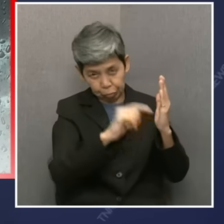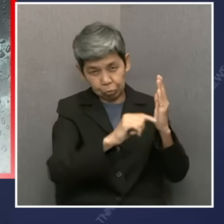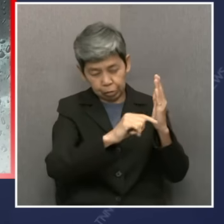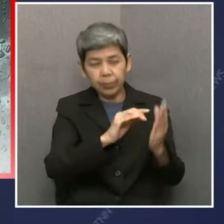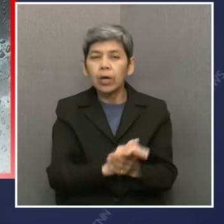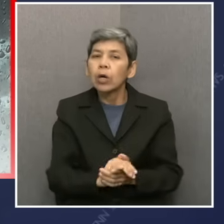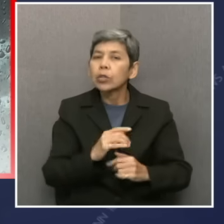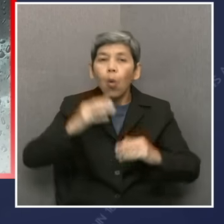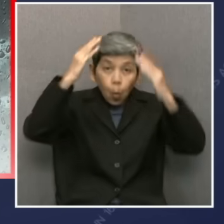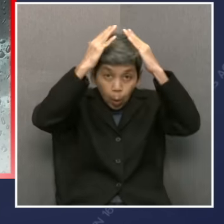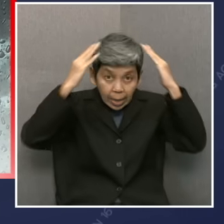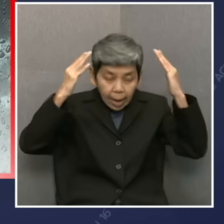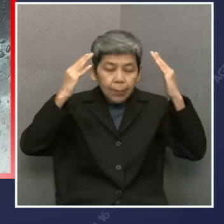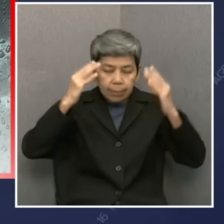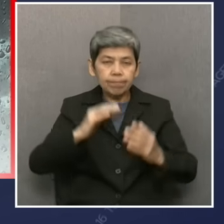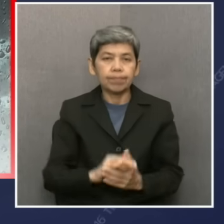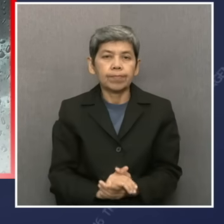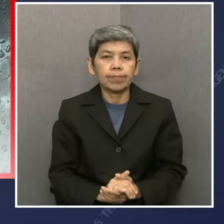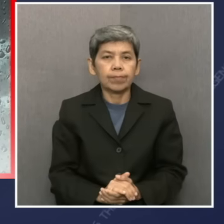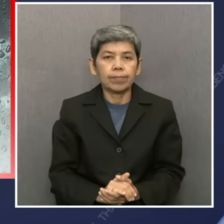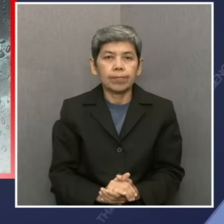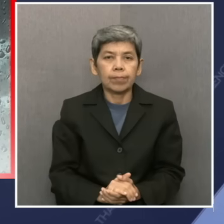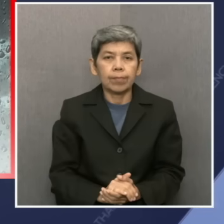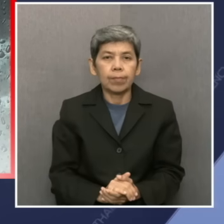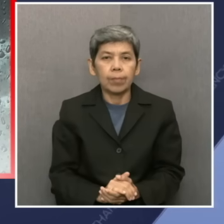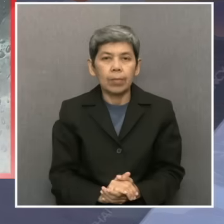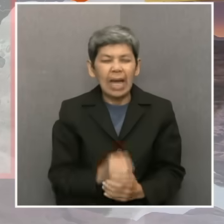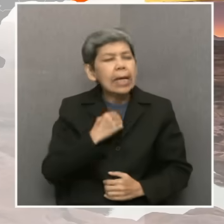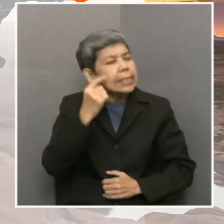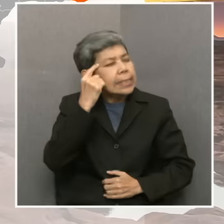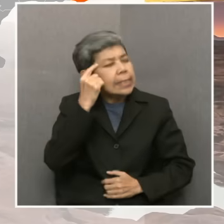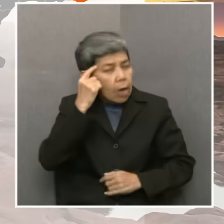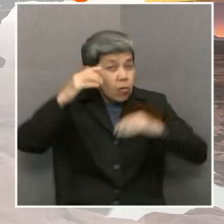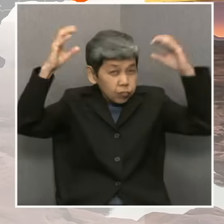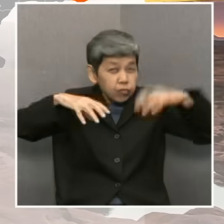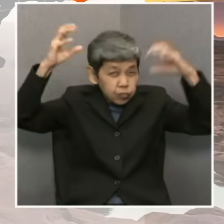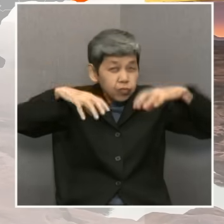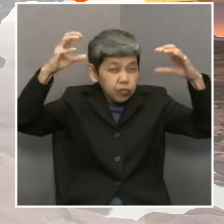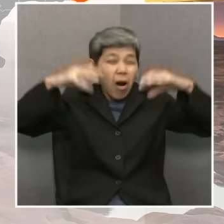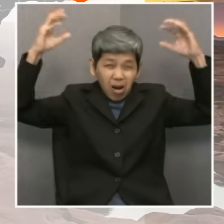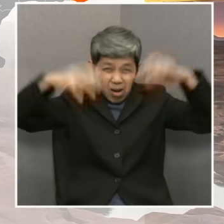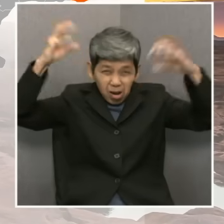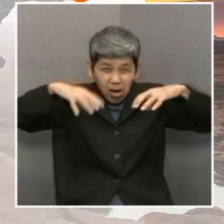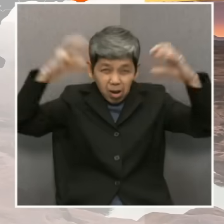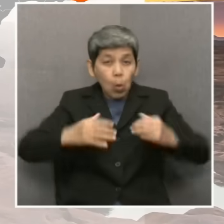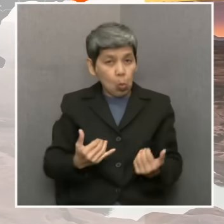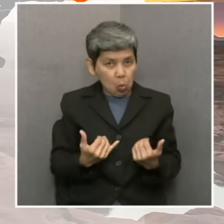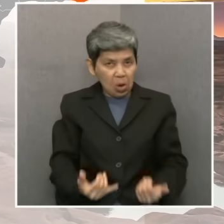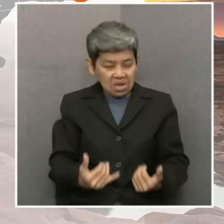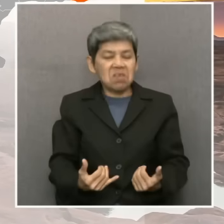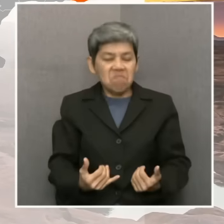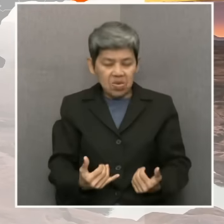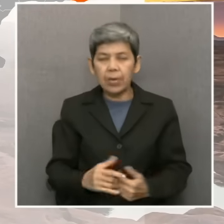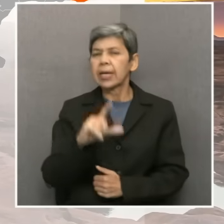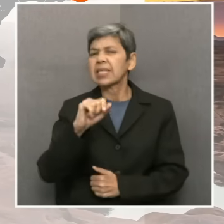บริเวณประเทศเวียดนามตอนบนค่ะโดยจังหวัดที่คาดว่าจะมีฝนตกหนักถึงหนักมากบางแห่งในวันนี้นะคะมีทั้ง